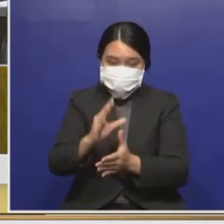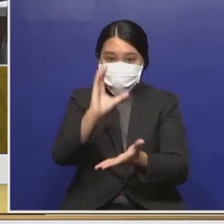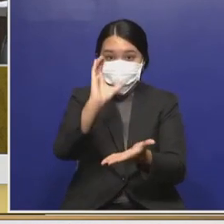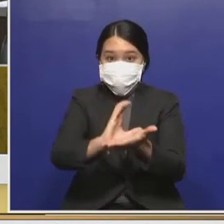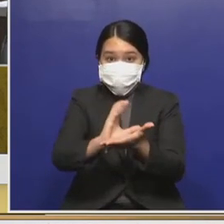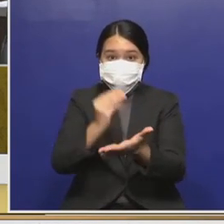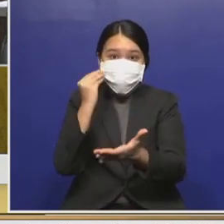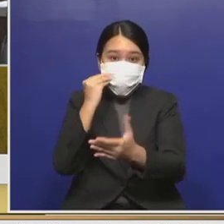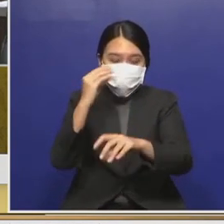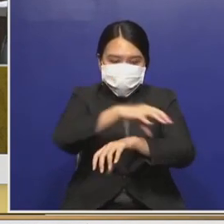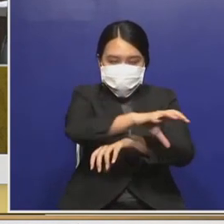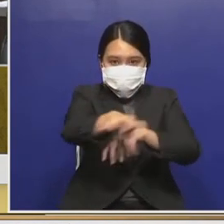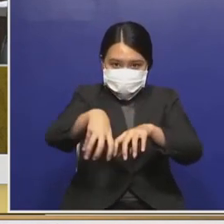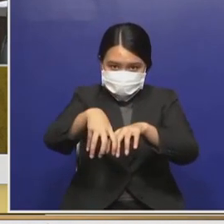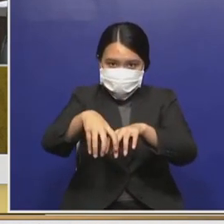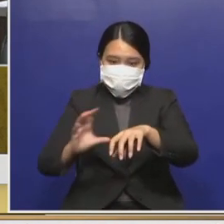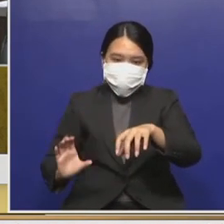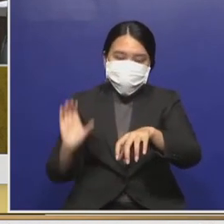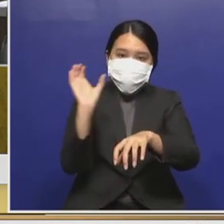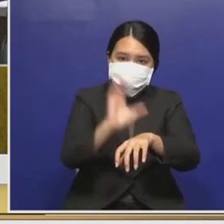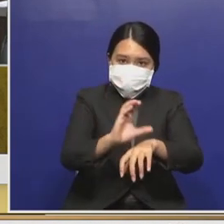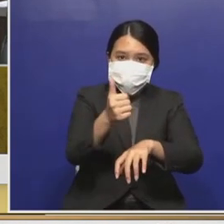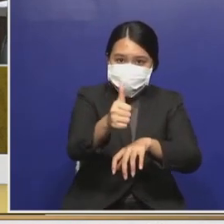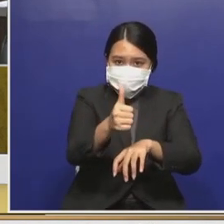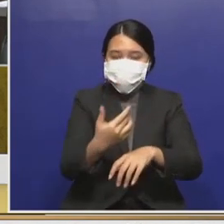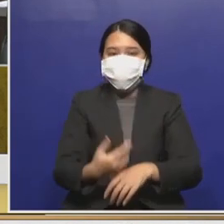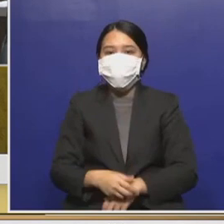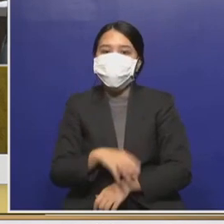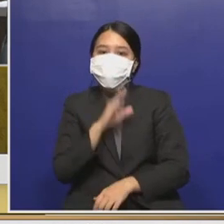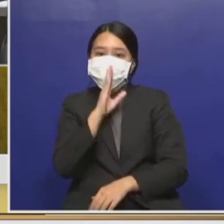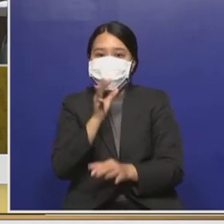สราบัการเงินทอกอสอเอาดอกเวี่ยจากคณไปเทาไ่